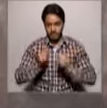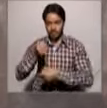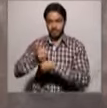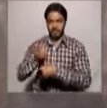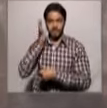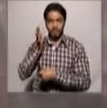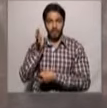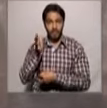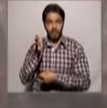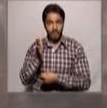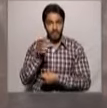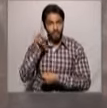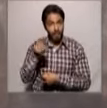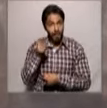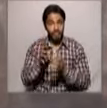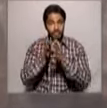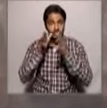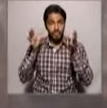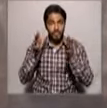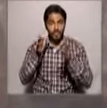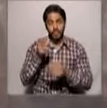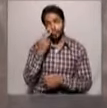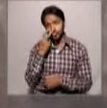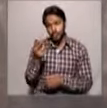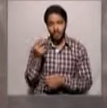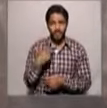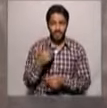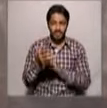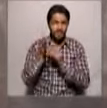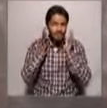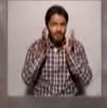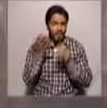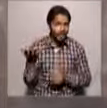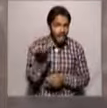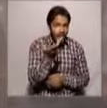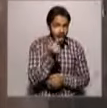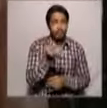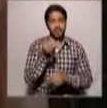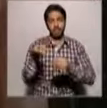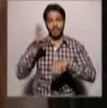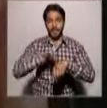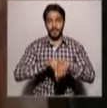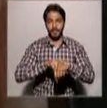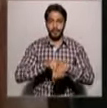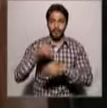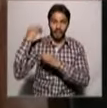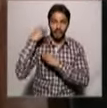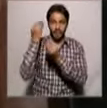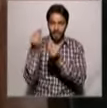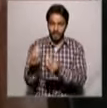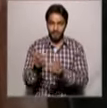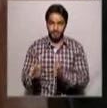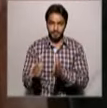بالوضوء على ما يغلب على ظنه أنه إن شاء الله قد قضاها، والله أعلم. نعم، جزاكم الله خير فضيلة الدكتور.